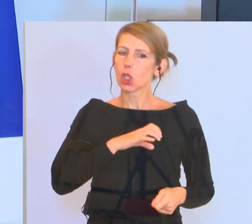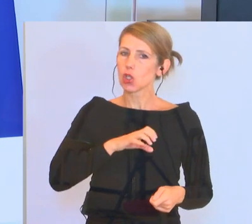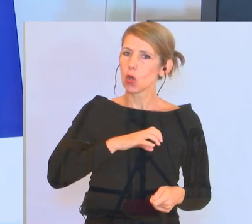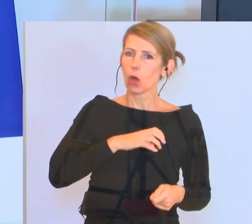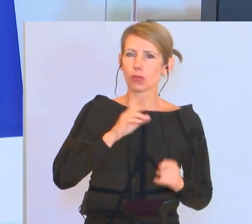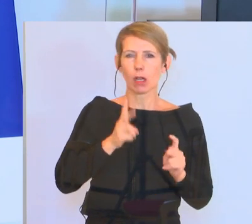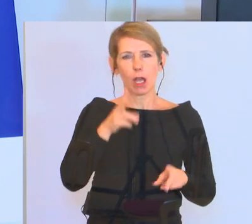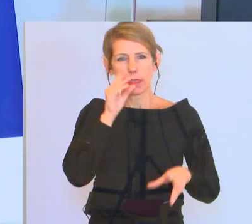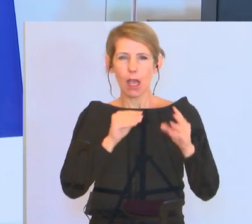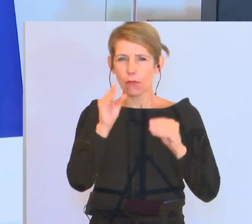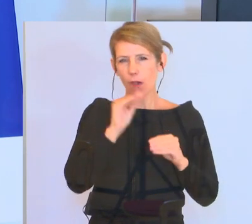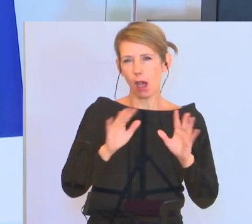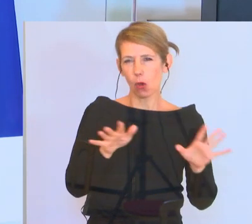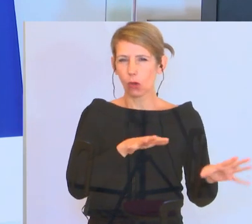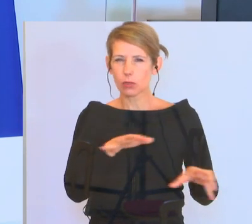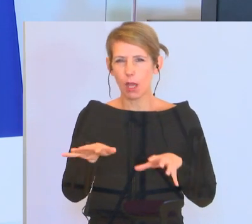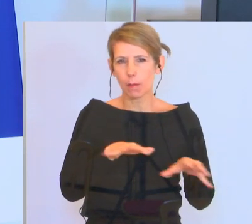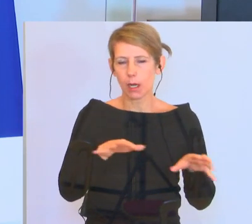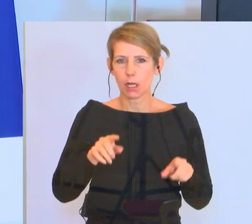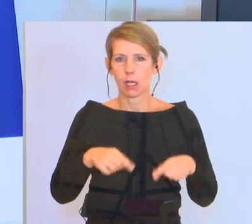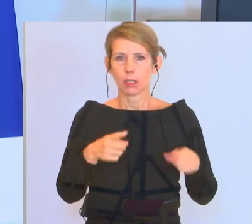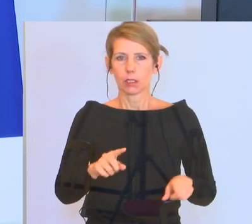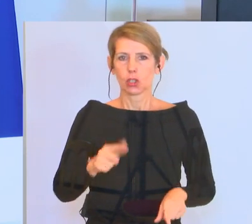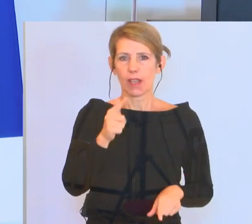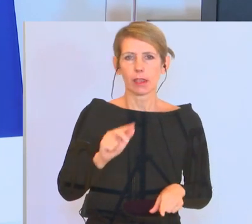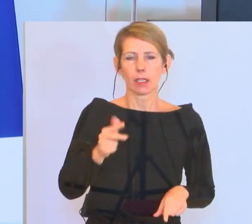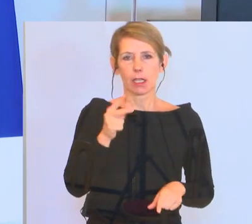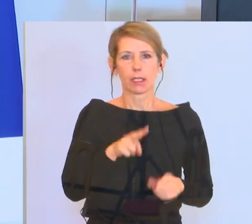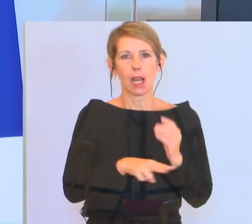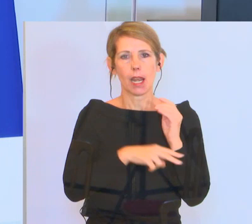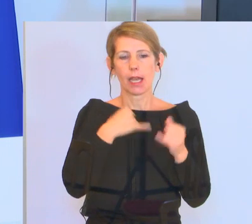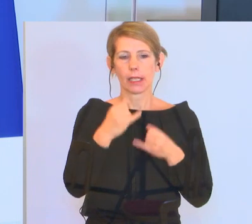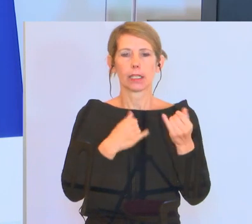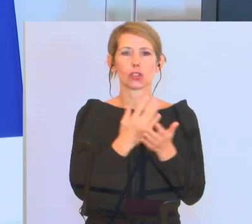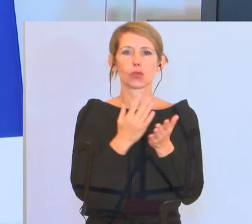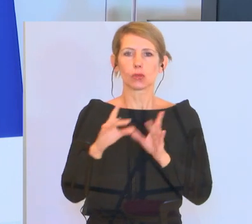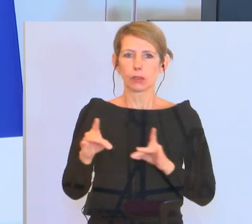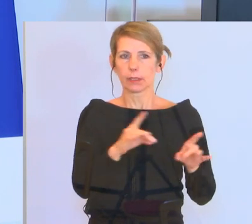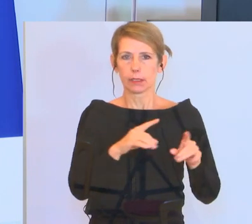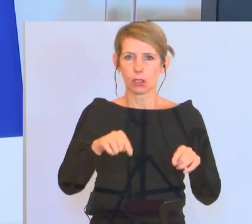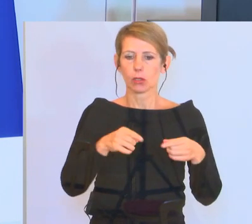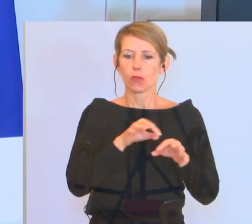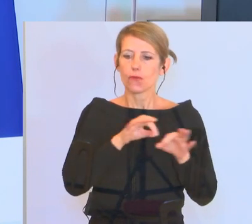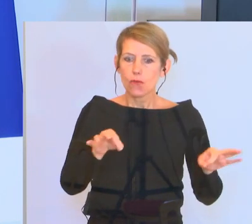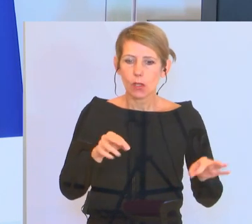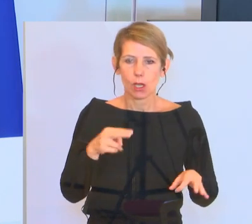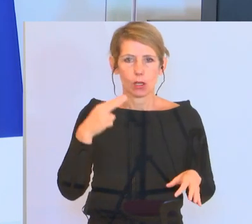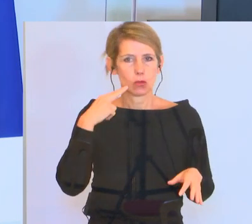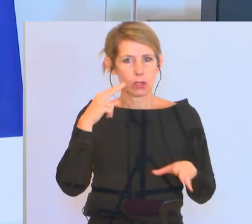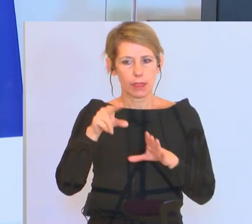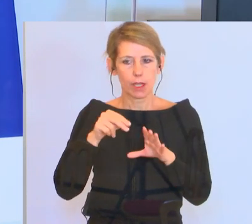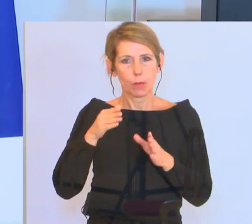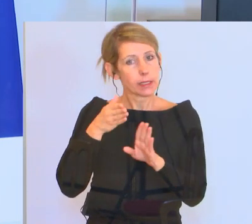hier im ersten, zweiten oder dritten Lehrjahr tätig zu sein, damit sie dann bereit sind für die Unternehmen, für den